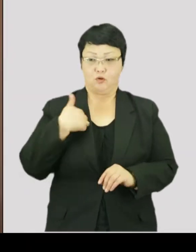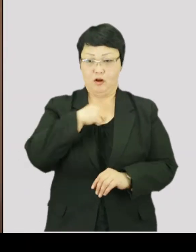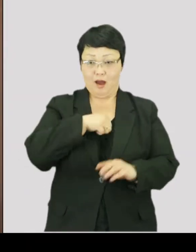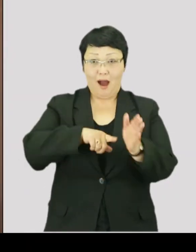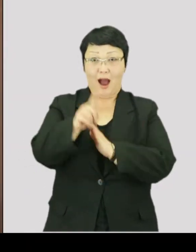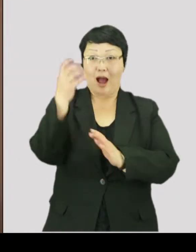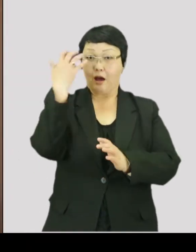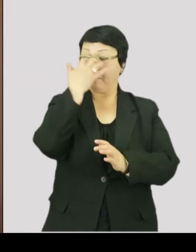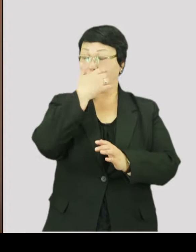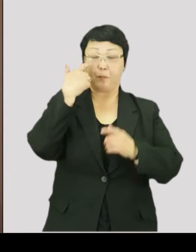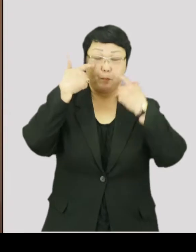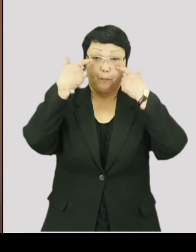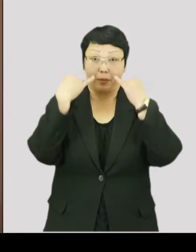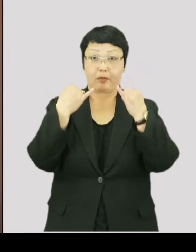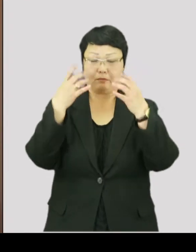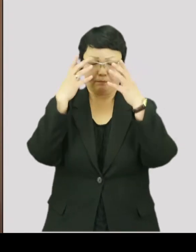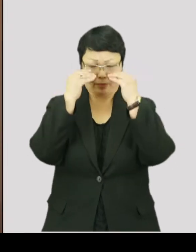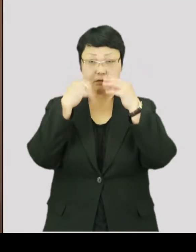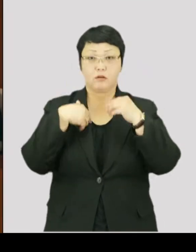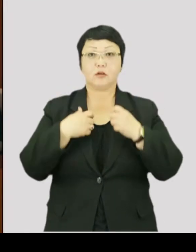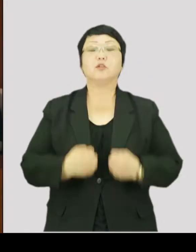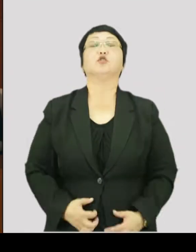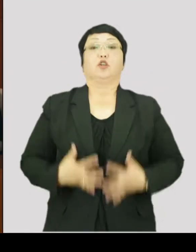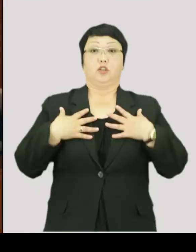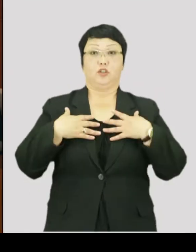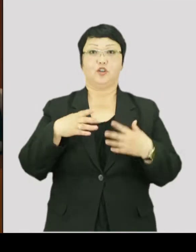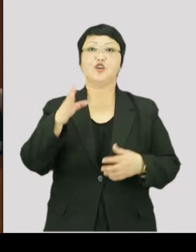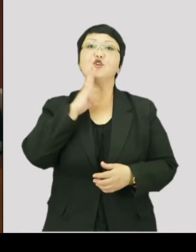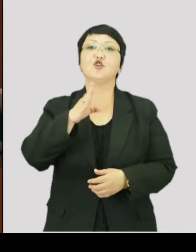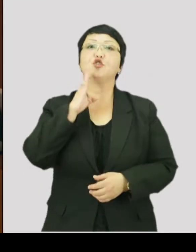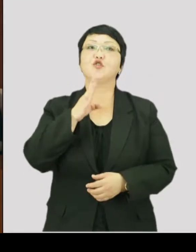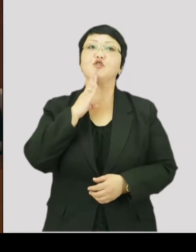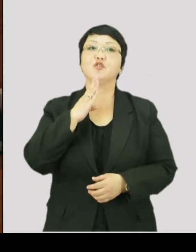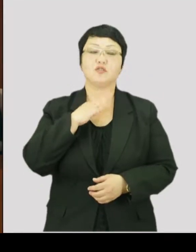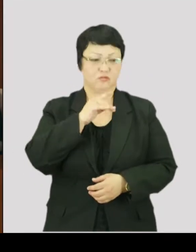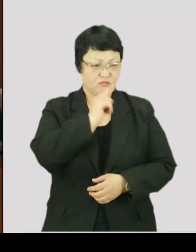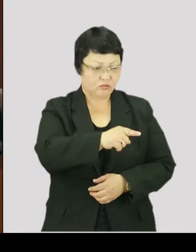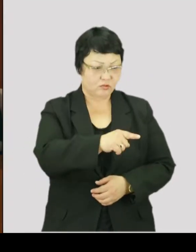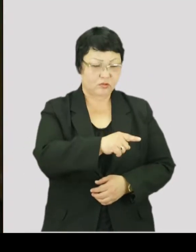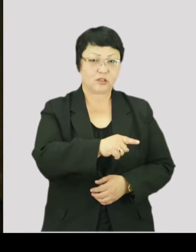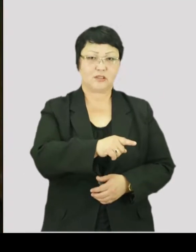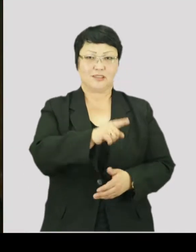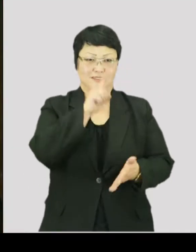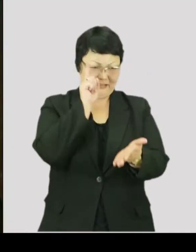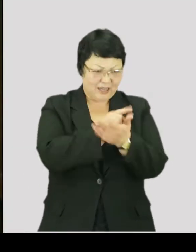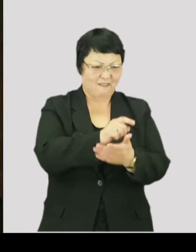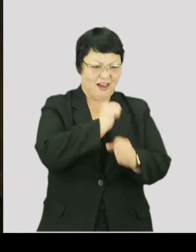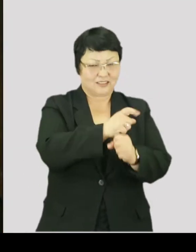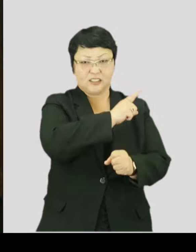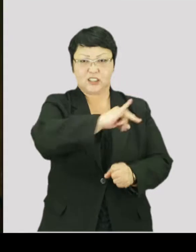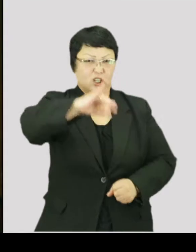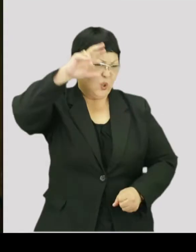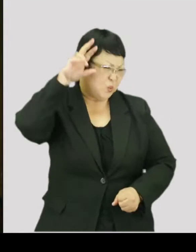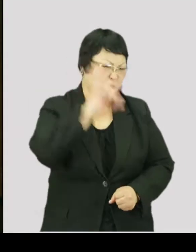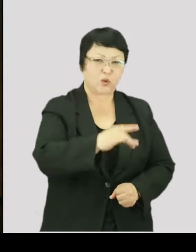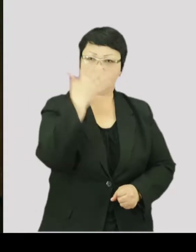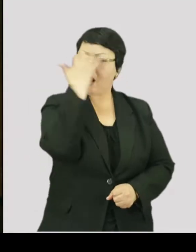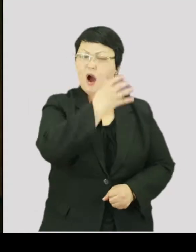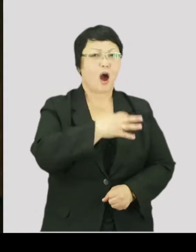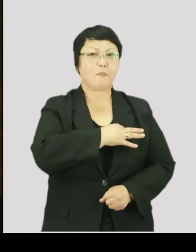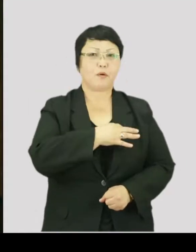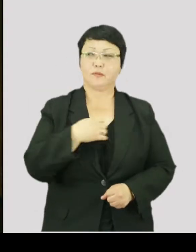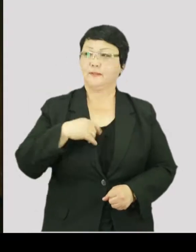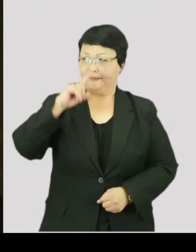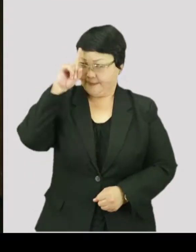бол энэ эхлээд хараагүй болчиход аюу их чочирдсан. Тэгээд ер нь манай ээж бол ер нь намайг нэлийн сайн одоо ажилд сургасан л да. Би ч